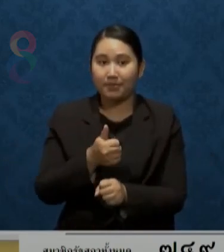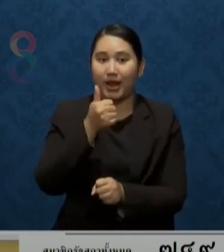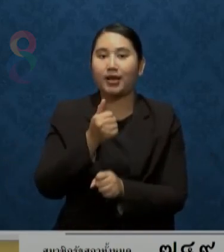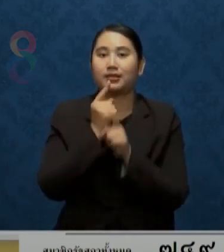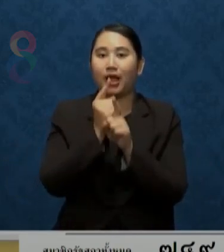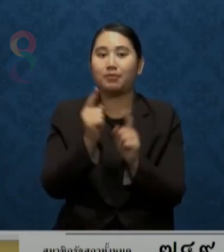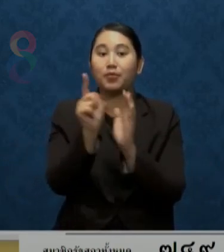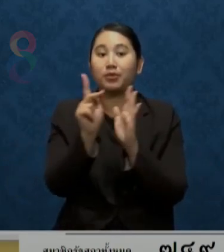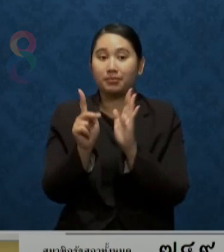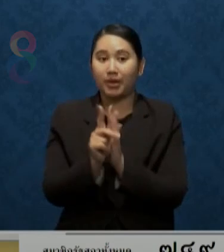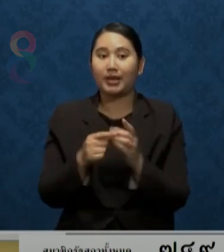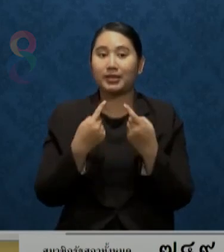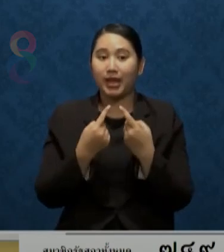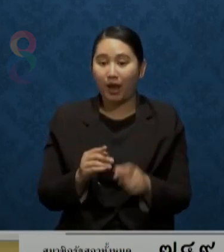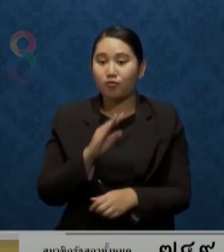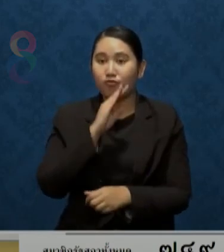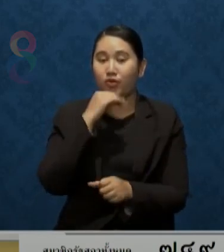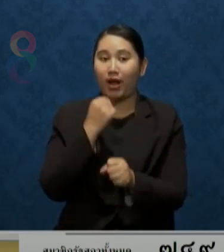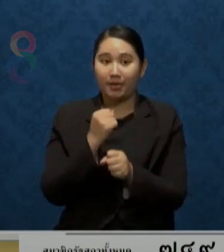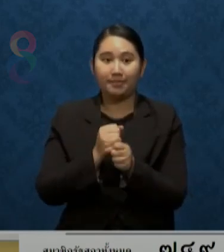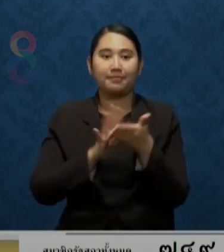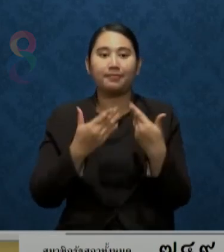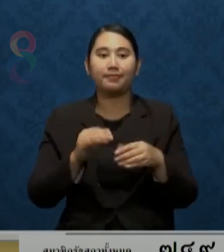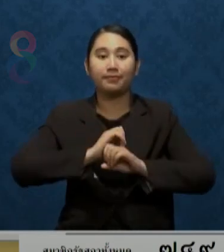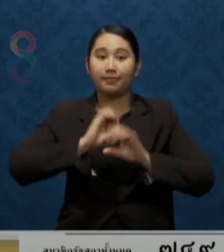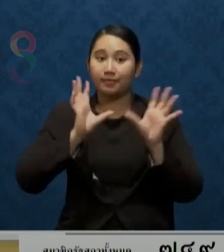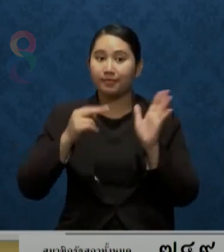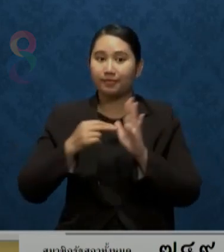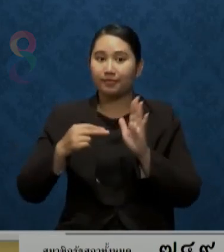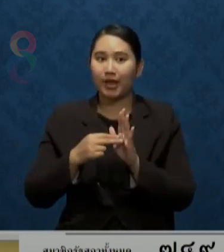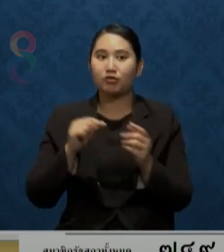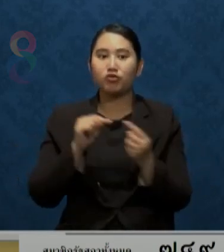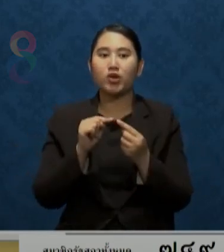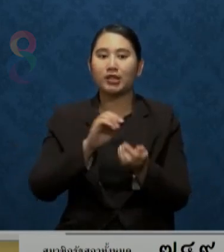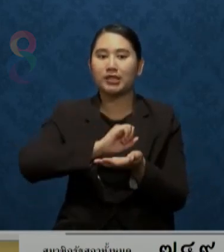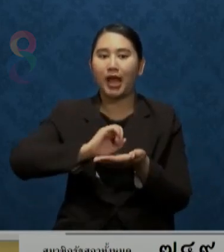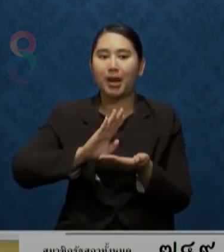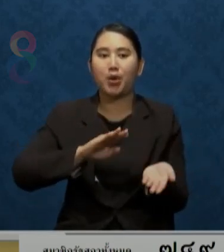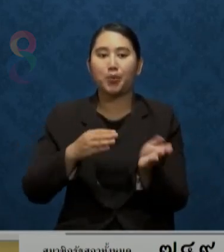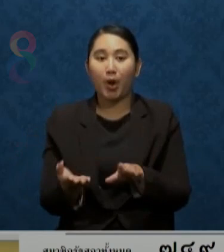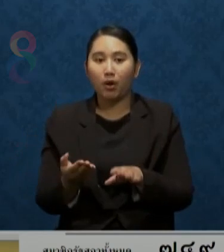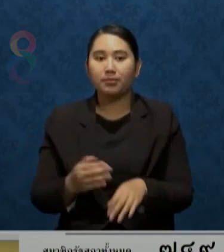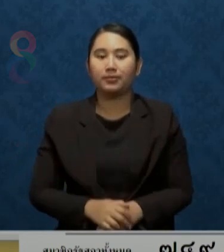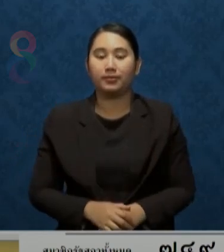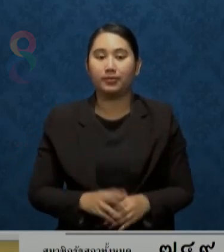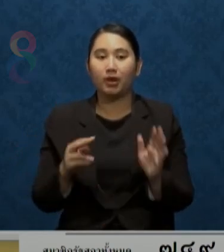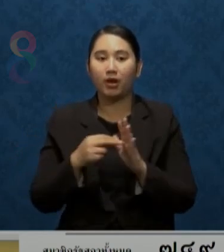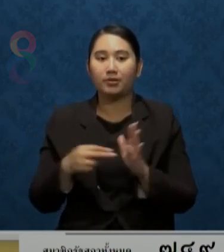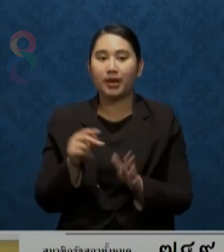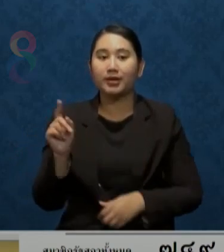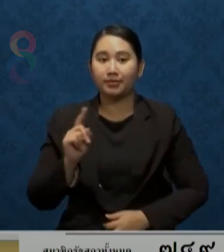ายแต่สิ่งที่ทำเนี่ยนะครับมันปรากฏชัดเจนว่าเป็นการล้มล้างครับท่านประธานถ้าเป็นอย่างนี้แล้วเนี่ยนะ